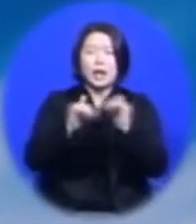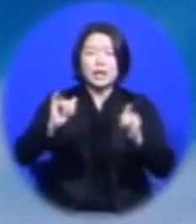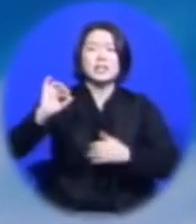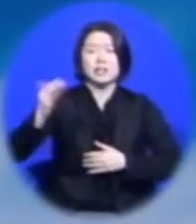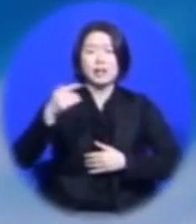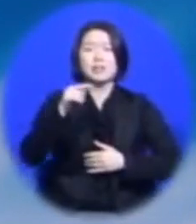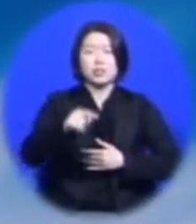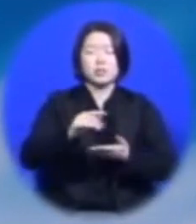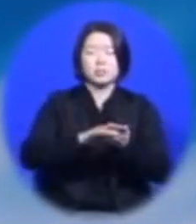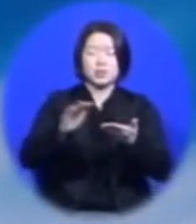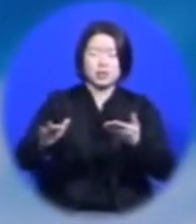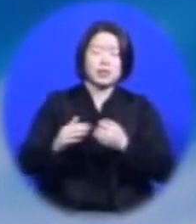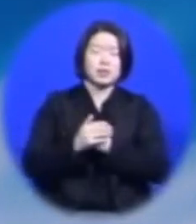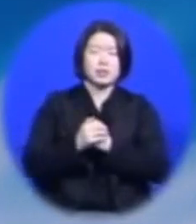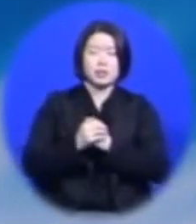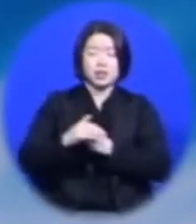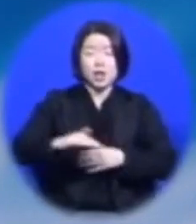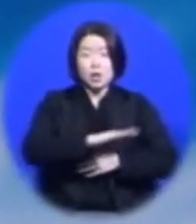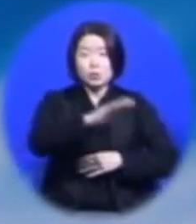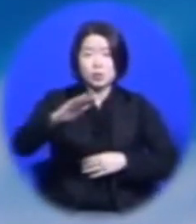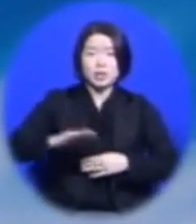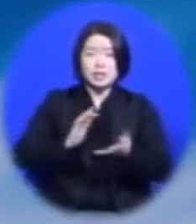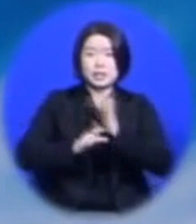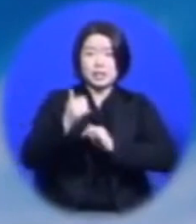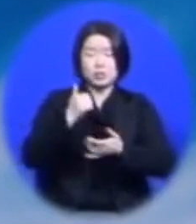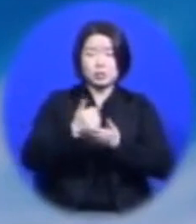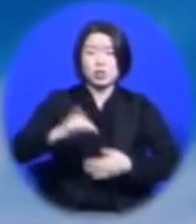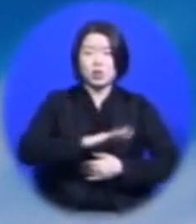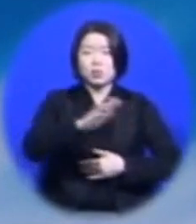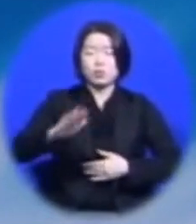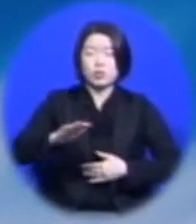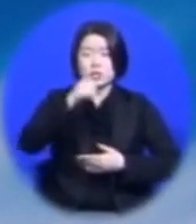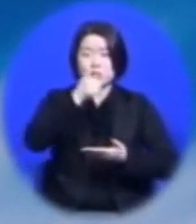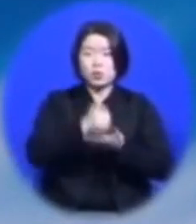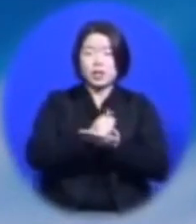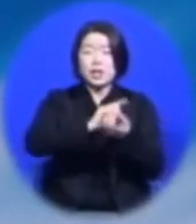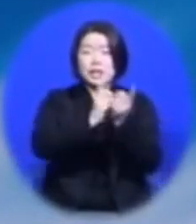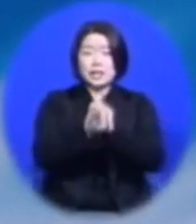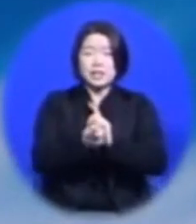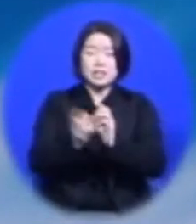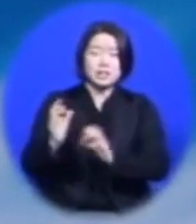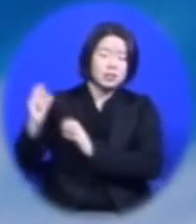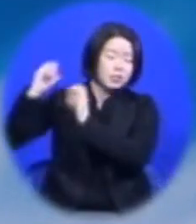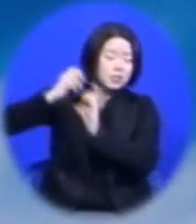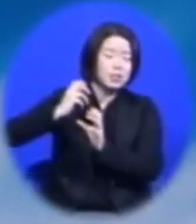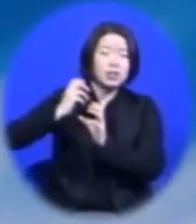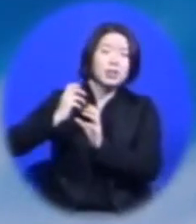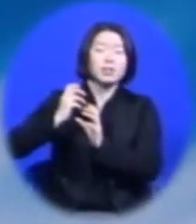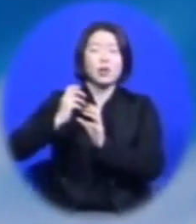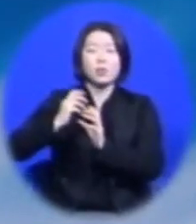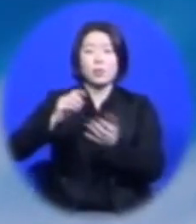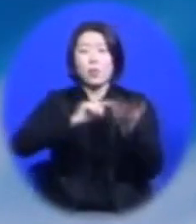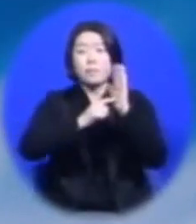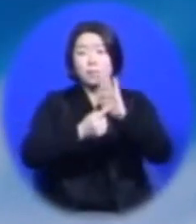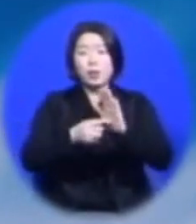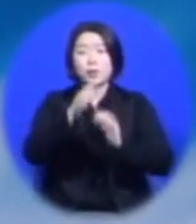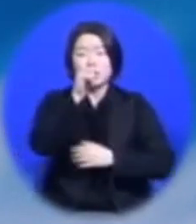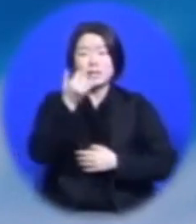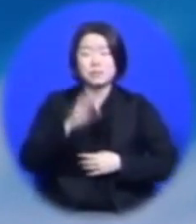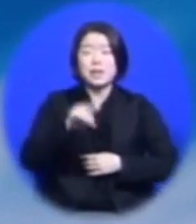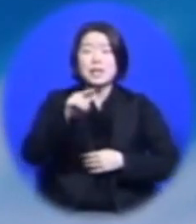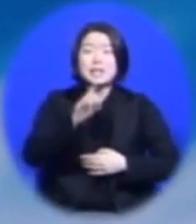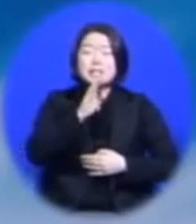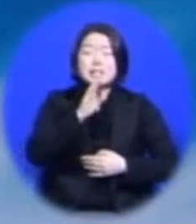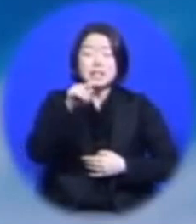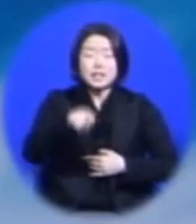것이었어요. 우리는 예수님이 우리의 죄를 짊어지셨다고 이렇게 표현하는데 실제로 그